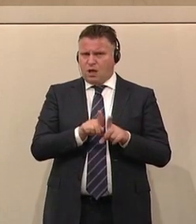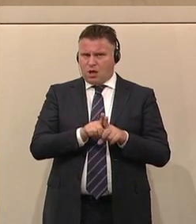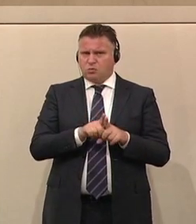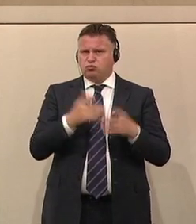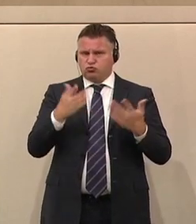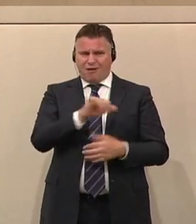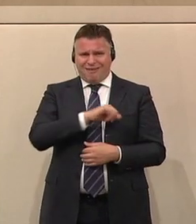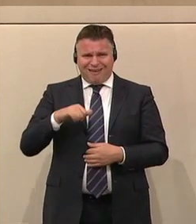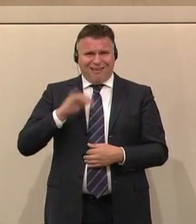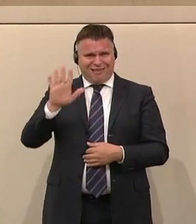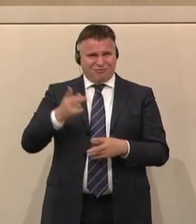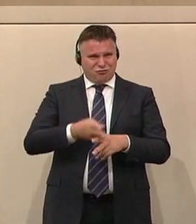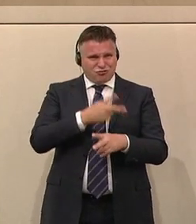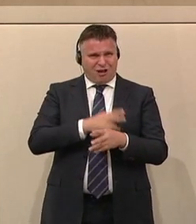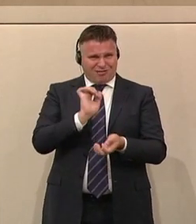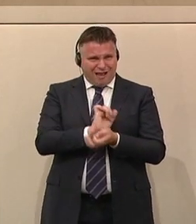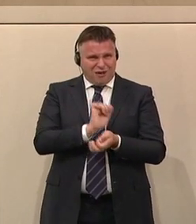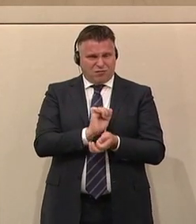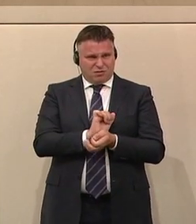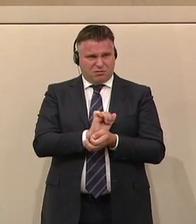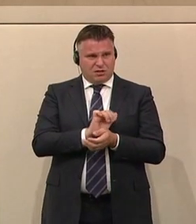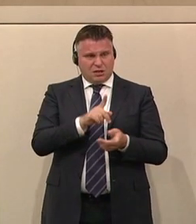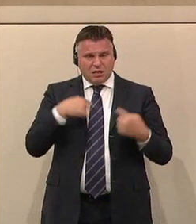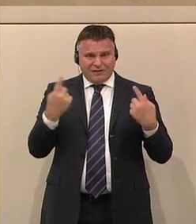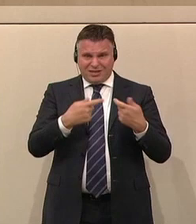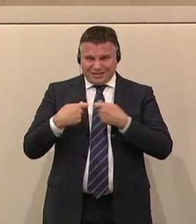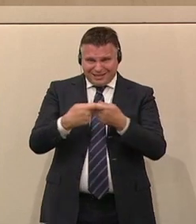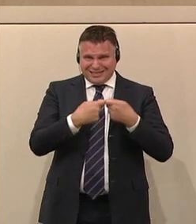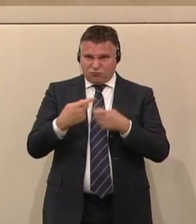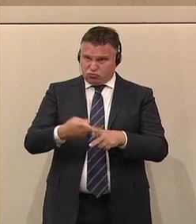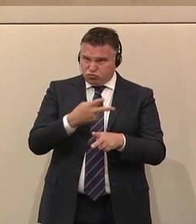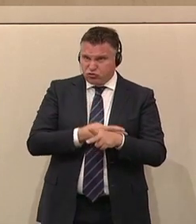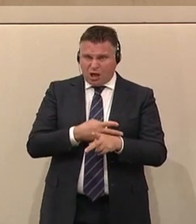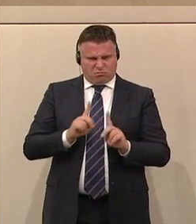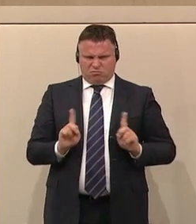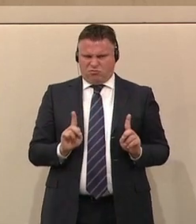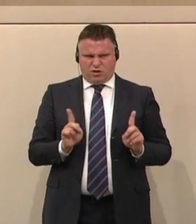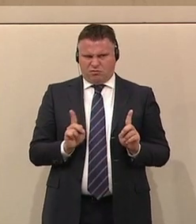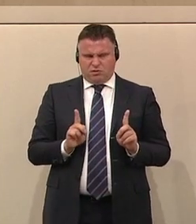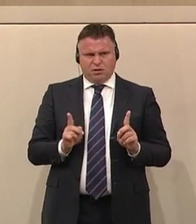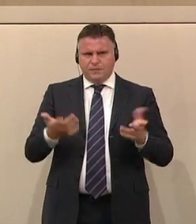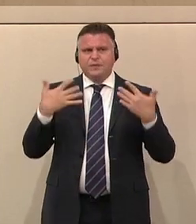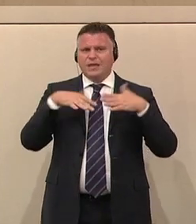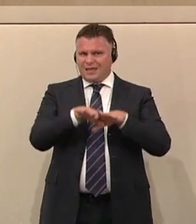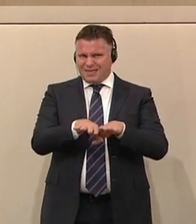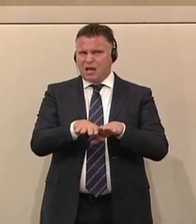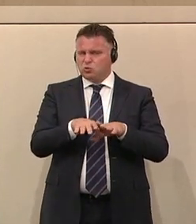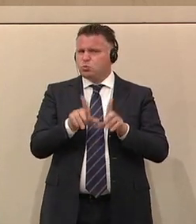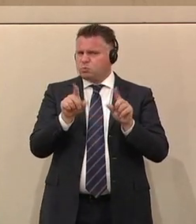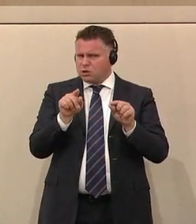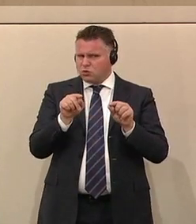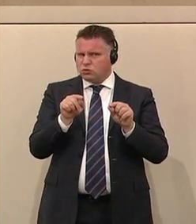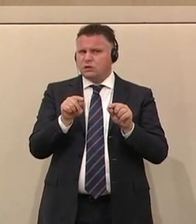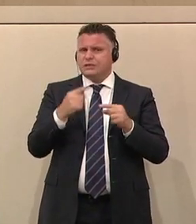nicht die alleinige Aufgabe der österreichischen Gesellschaft, des österreichischen Staates. Für mich ist Integration in erster Linie